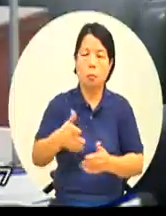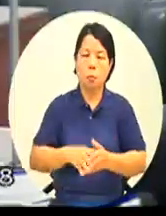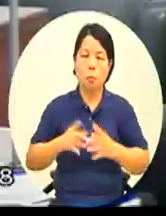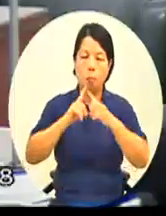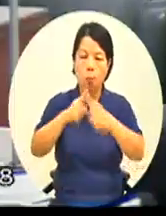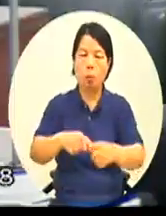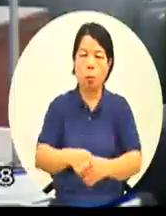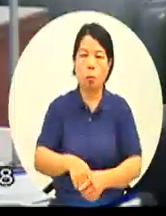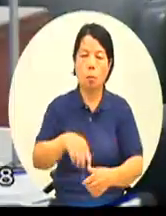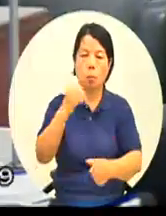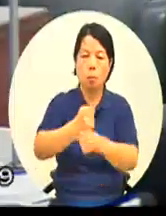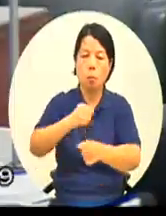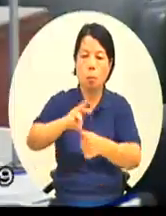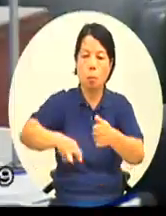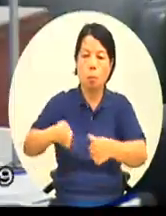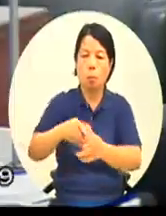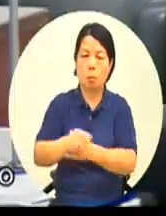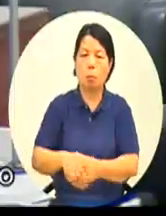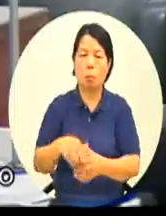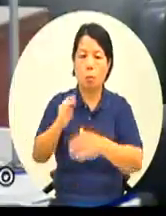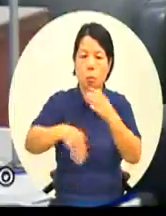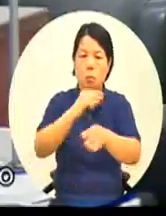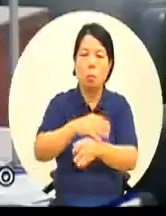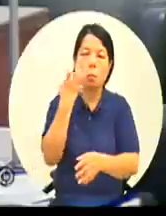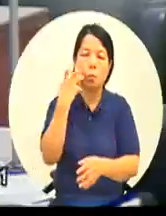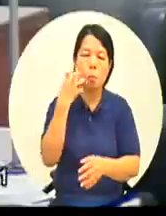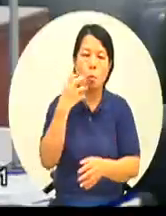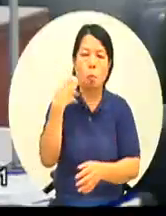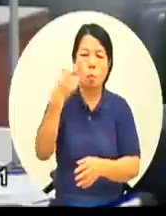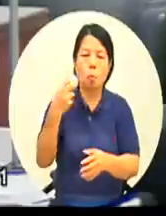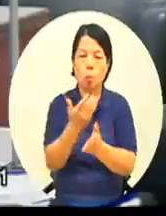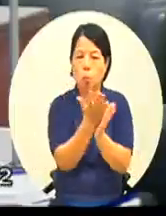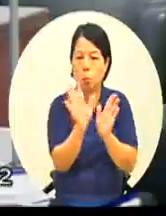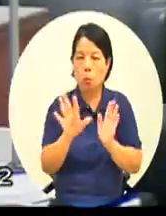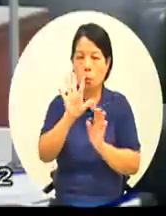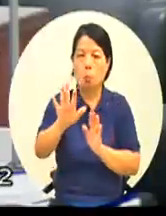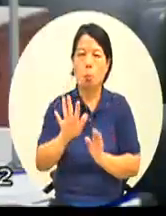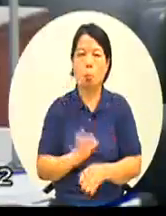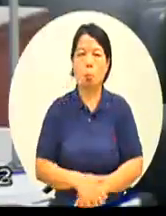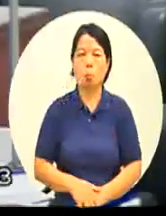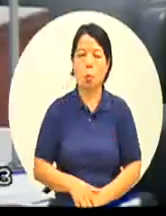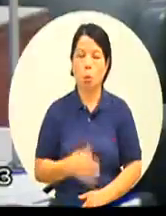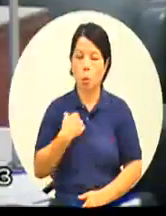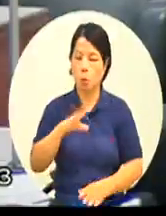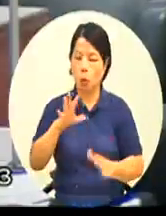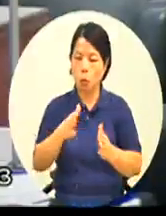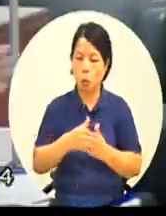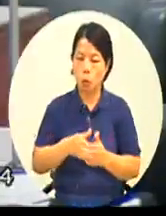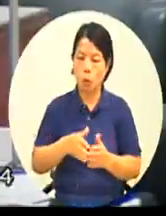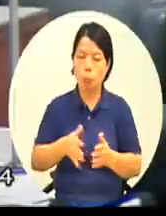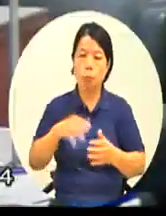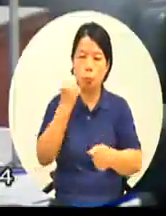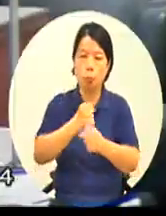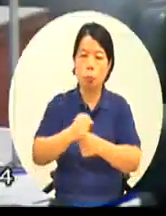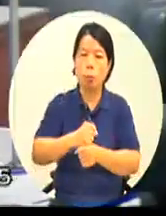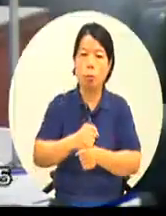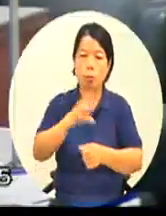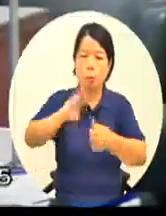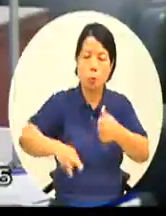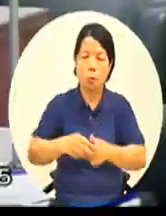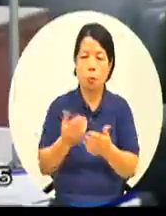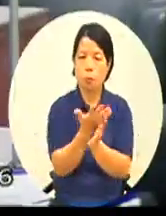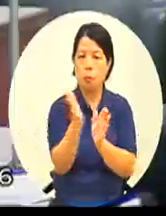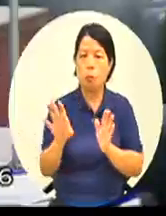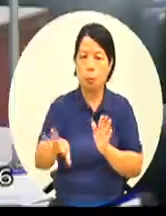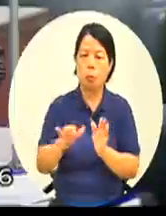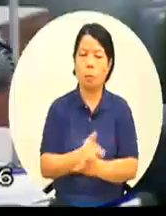训成果展哈，去看现场的状况。那我想，我第一个要提就是说，我们这些职训展还有职训开的各